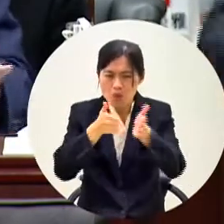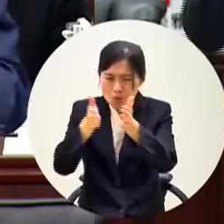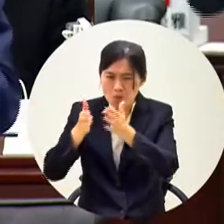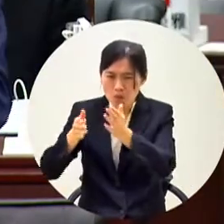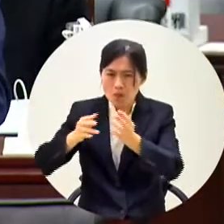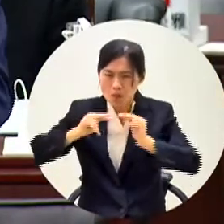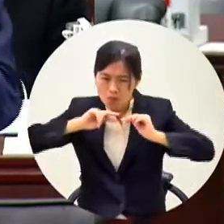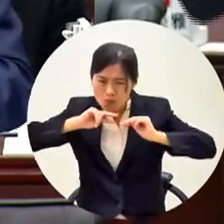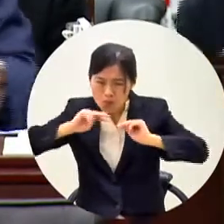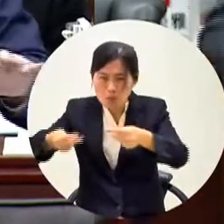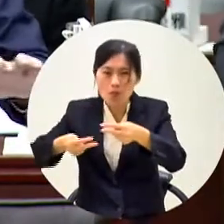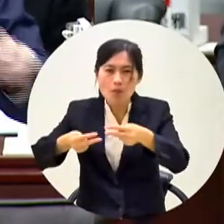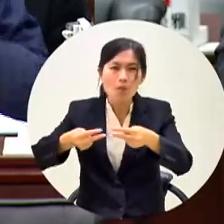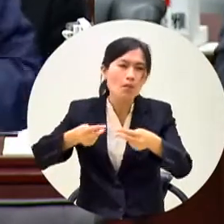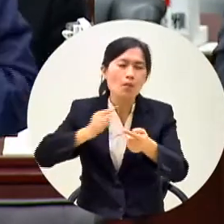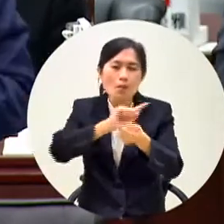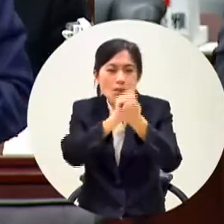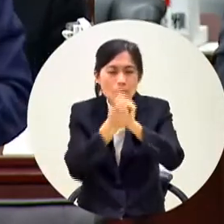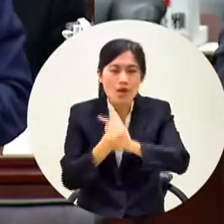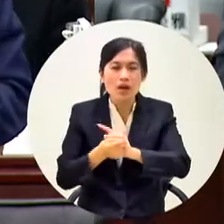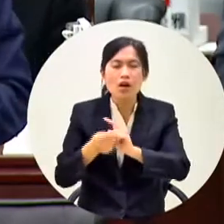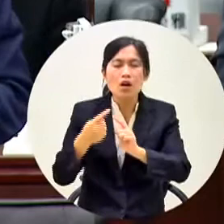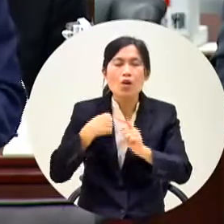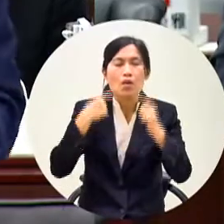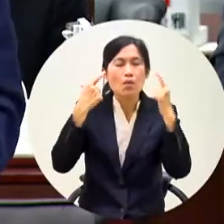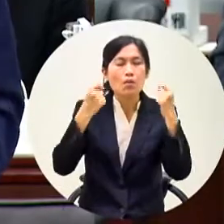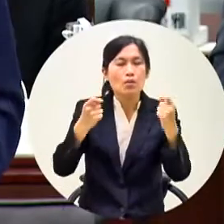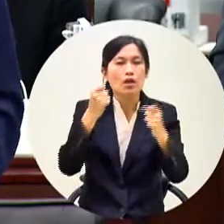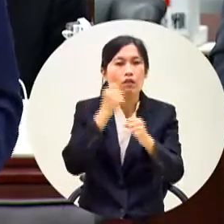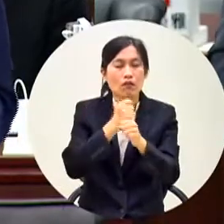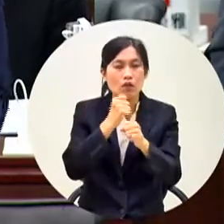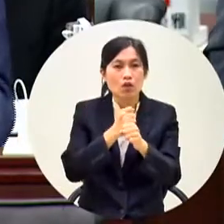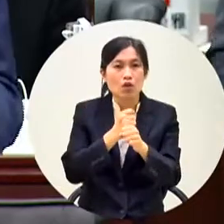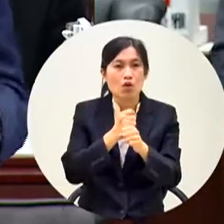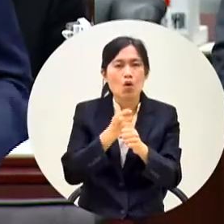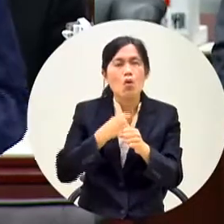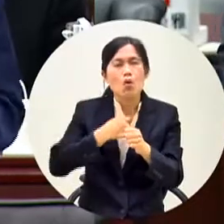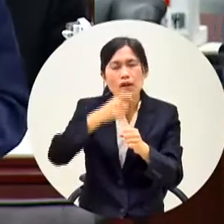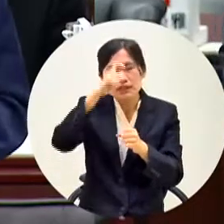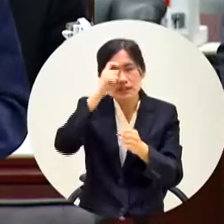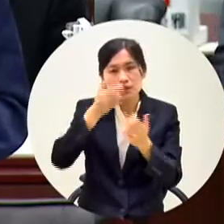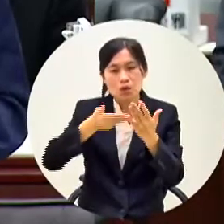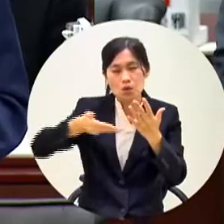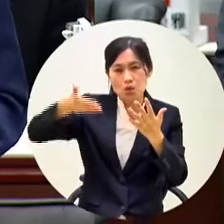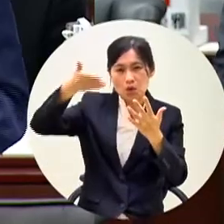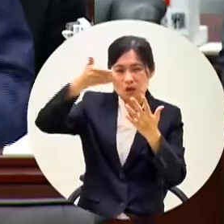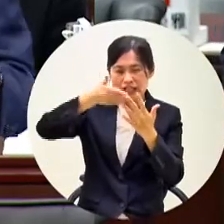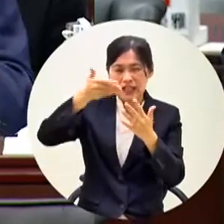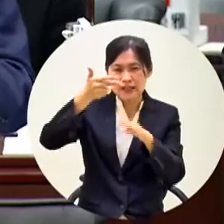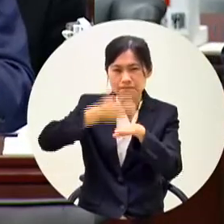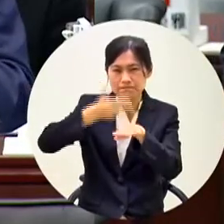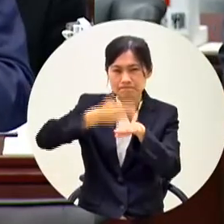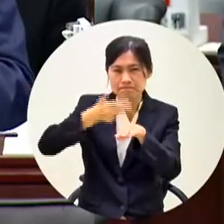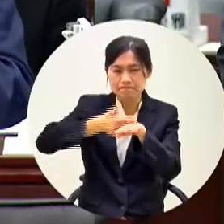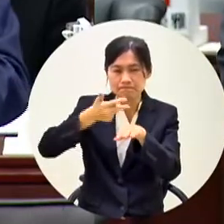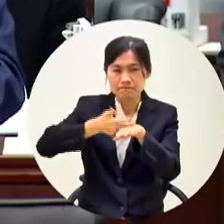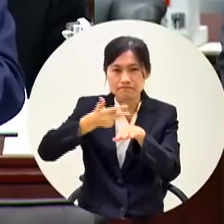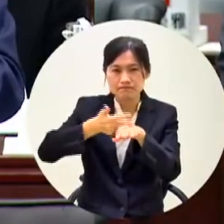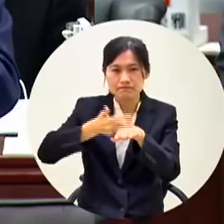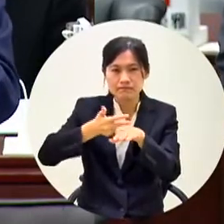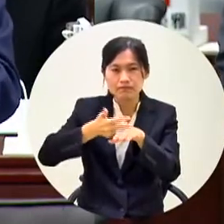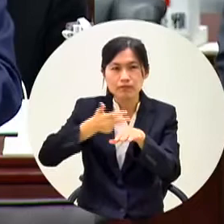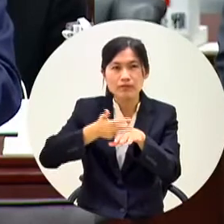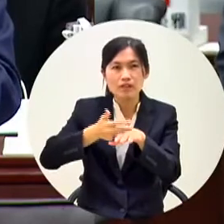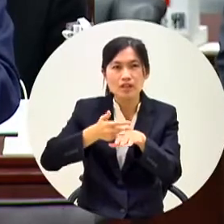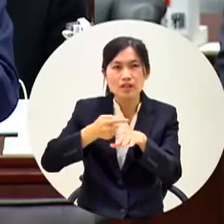政府本来咱在做打造高阶制造，这个不仅是我的政见，也是蔡总统的政策，这个方向是要让我们